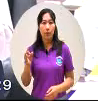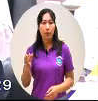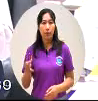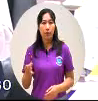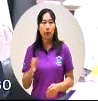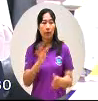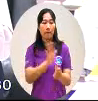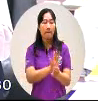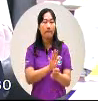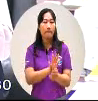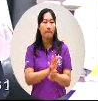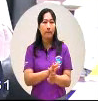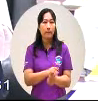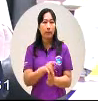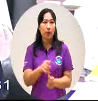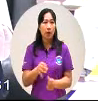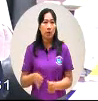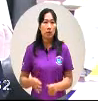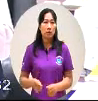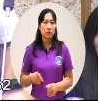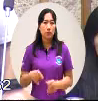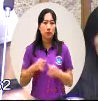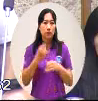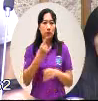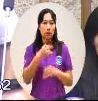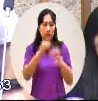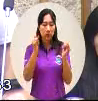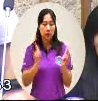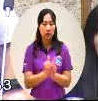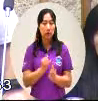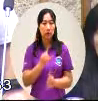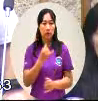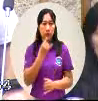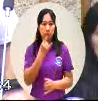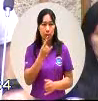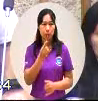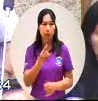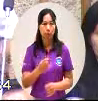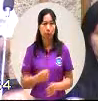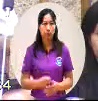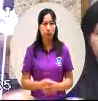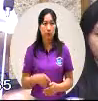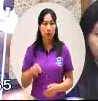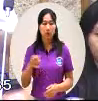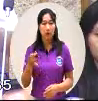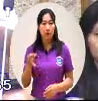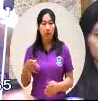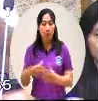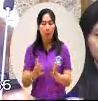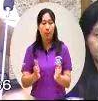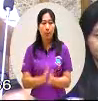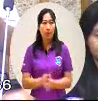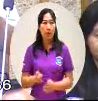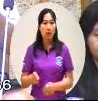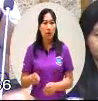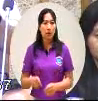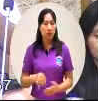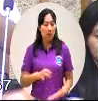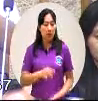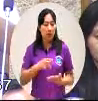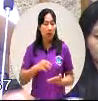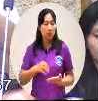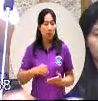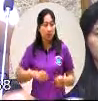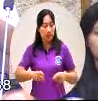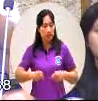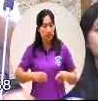些主语？ 我们没有不支持，也没有不 不是，我说经费 的部分就是要提计划来。你刚